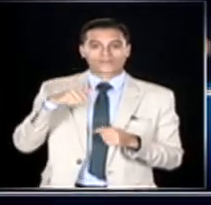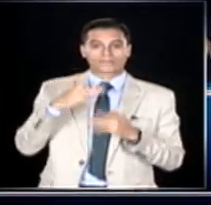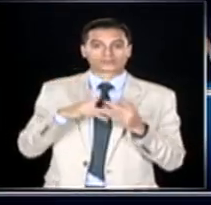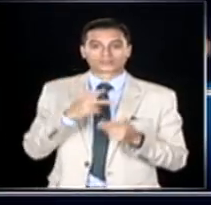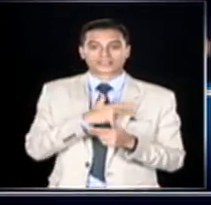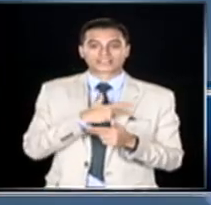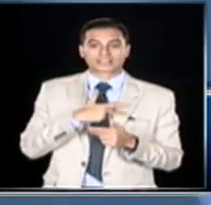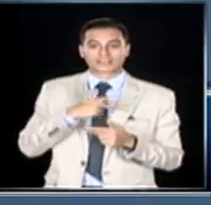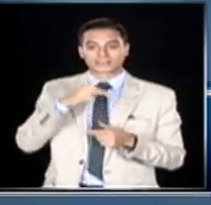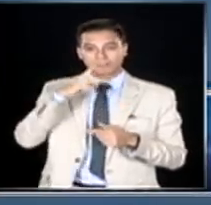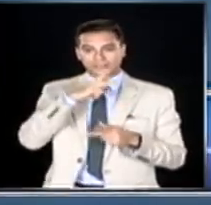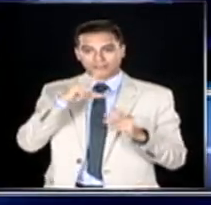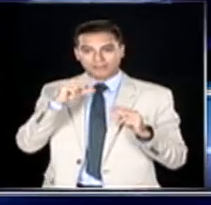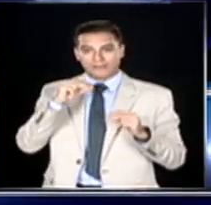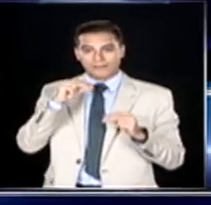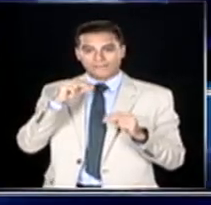خالد صالح. الهدف الأول.